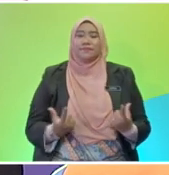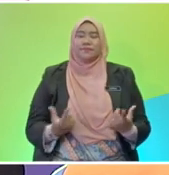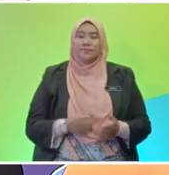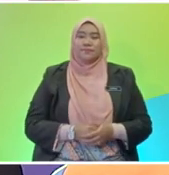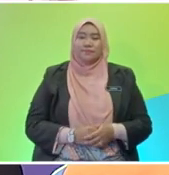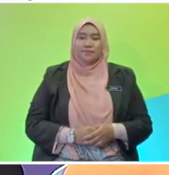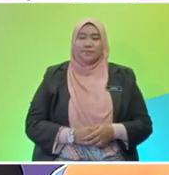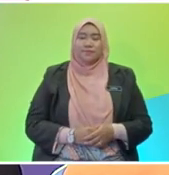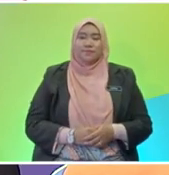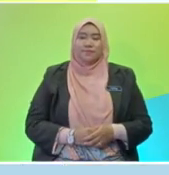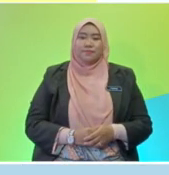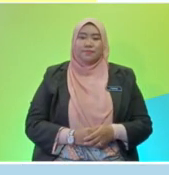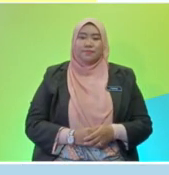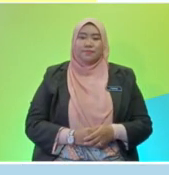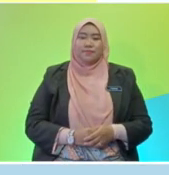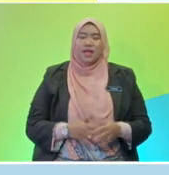aduh